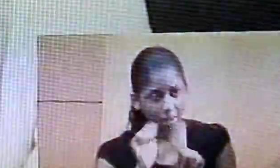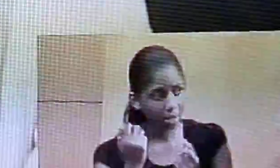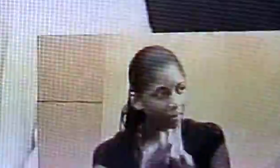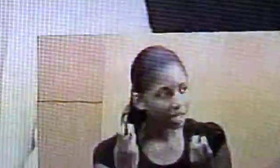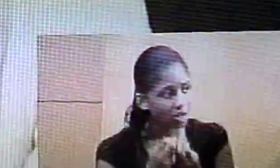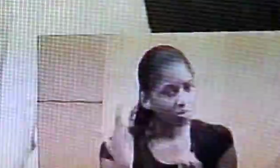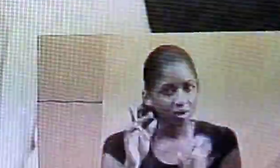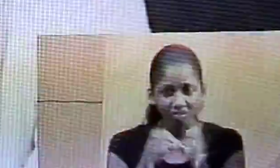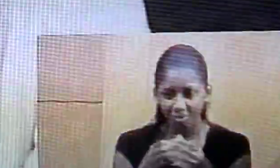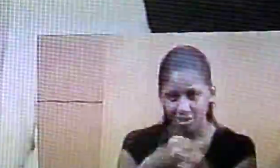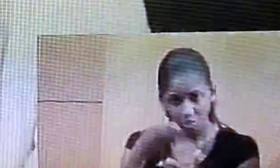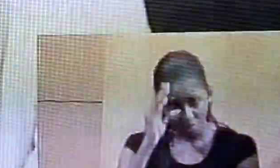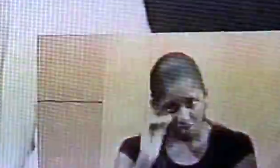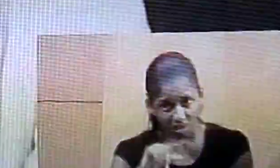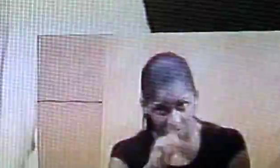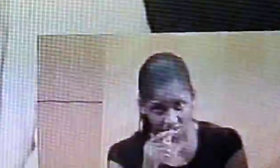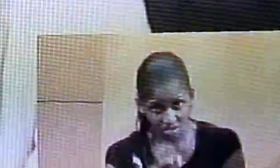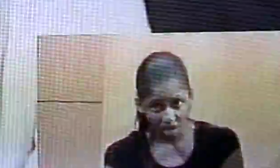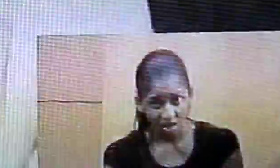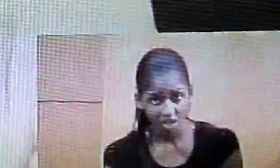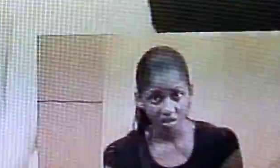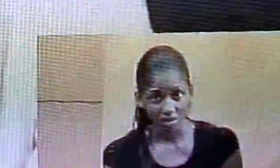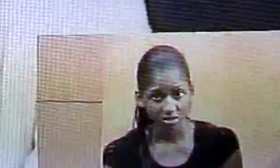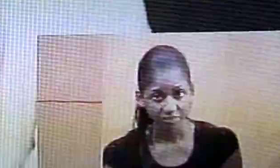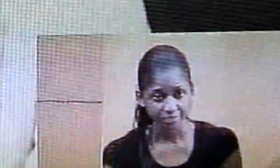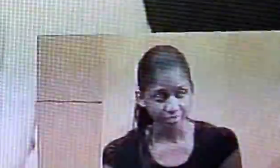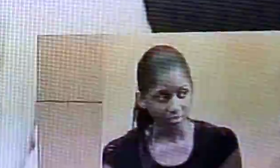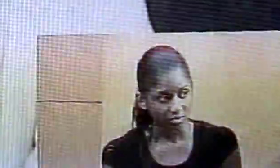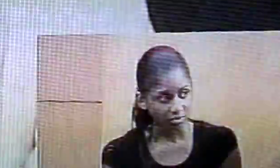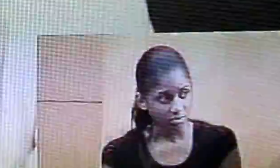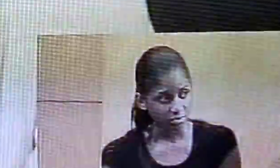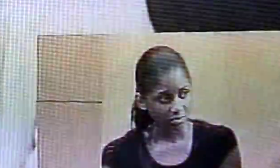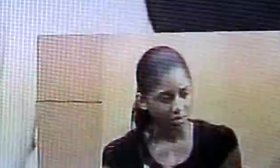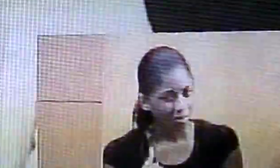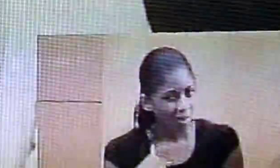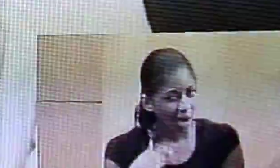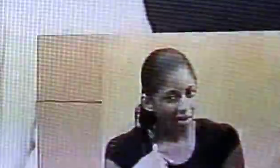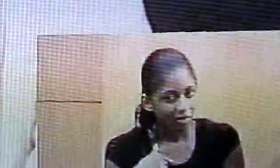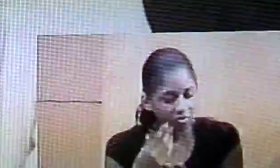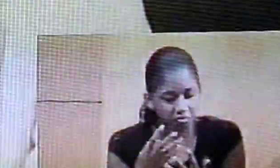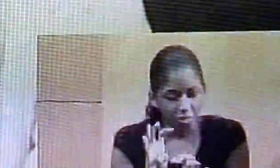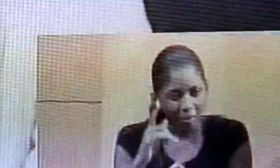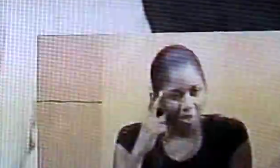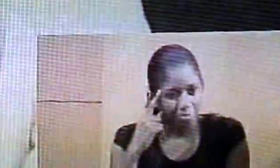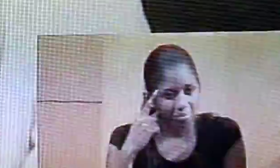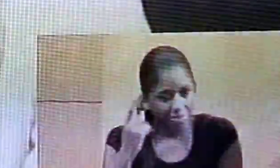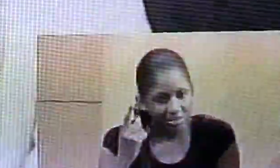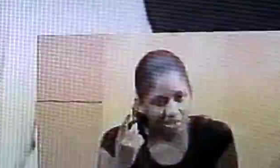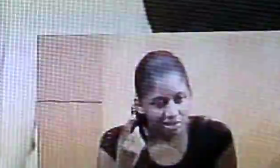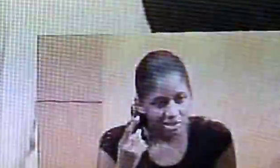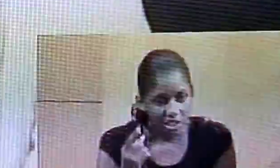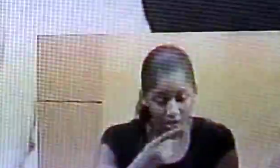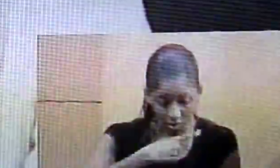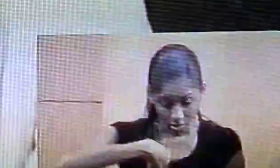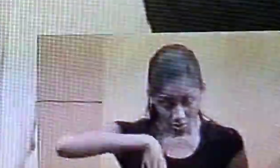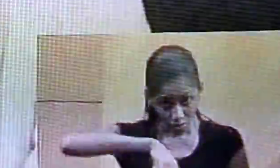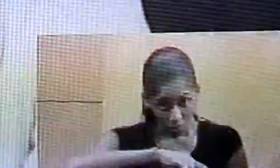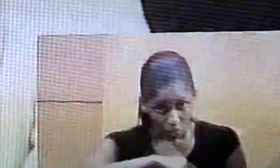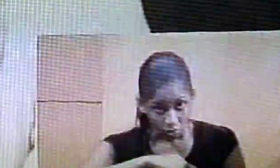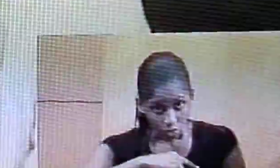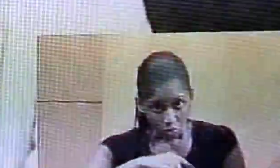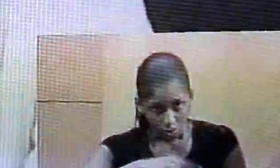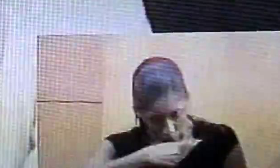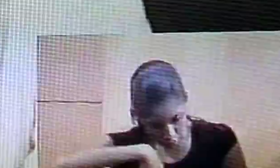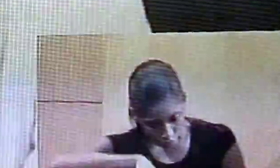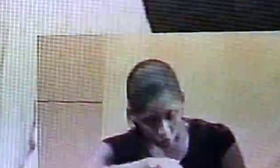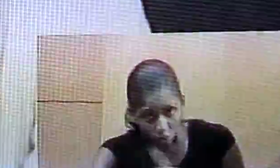s'agissant de la formation professionnelle. Non, je n'ose penser qu'on a été, nous, je dis nous,